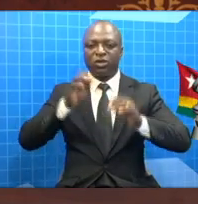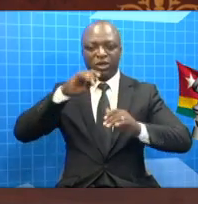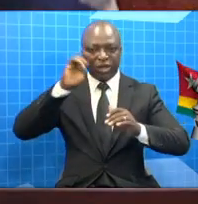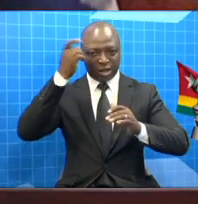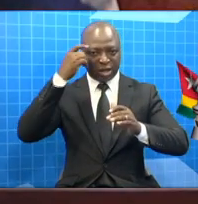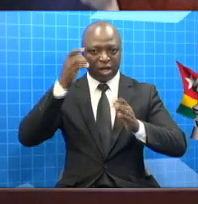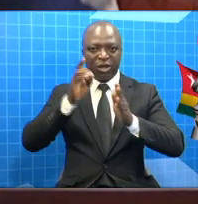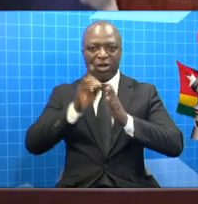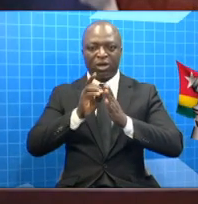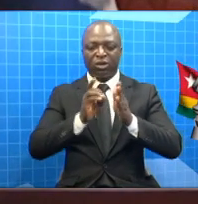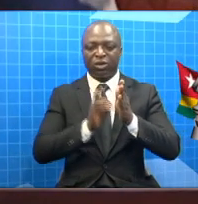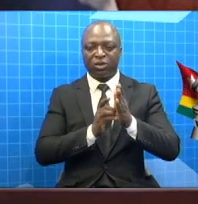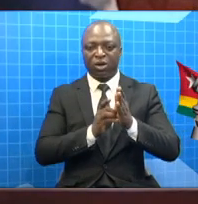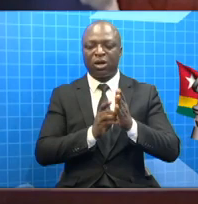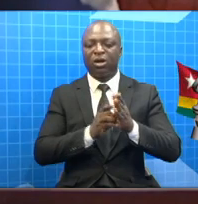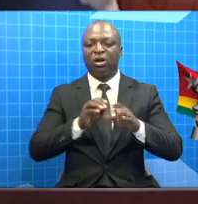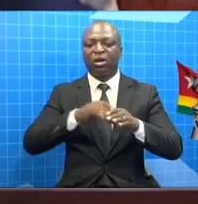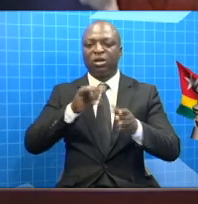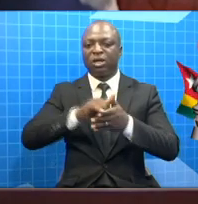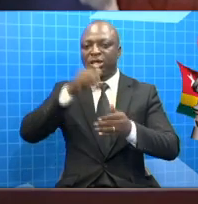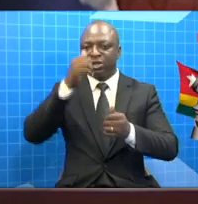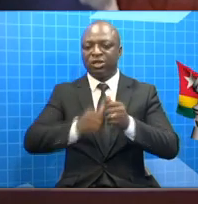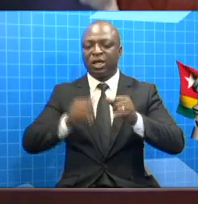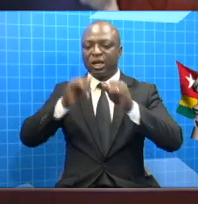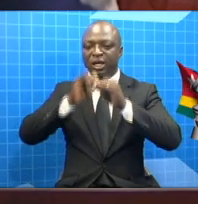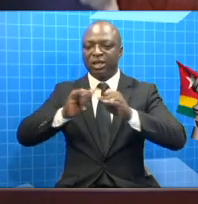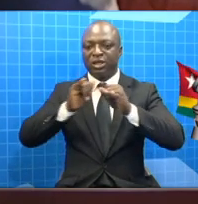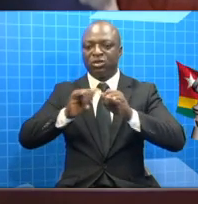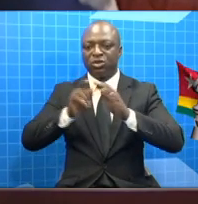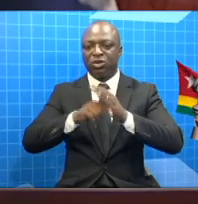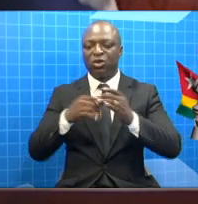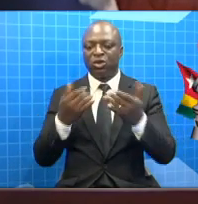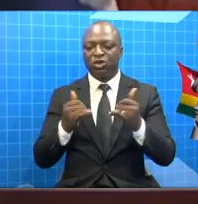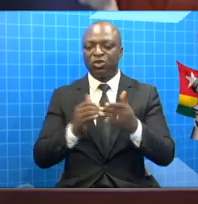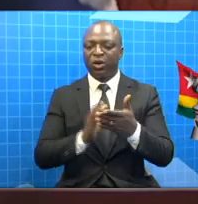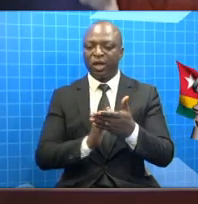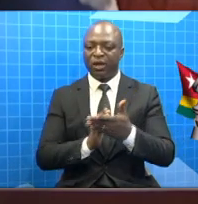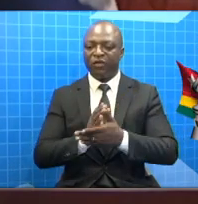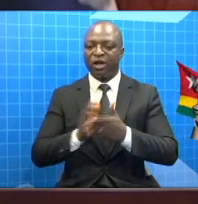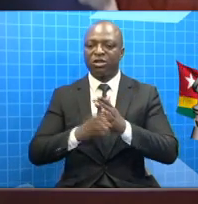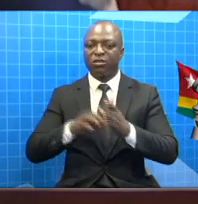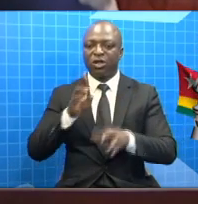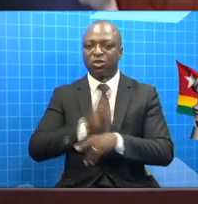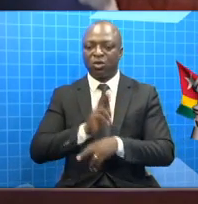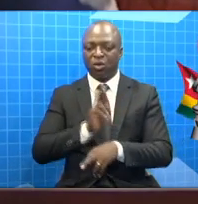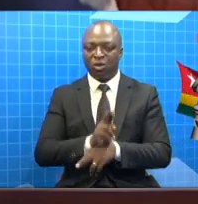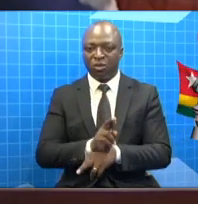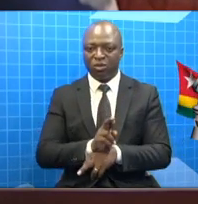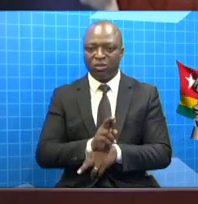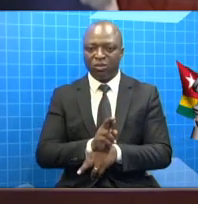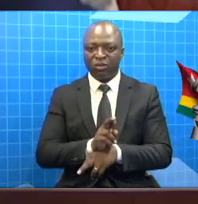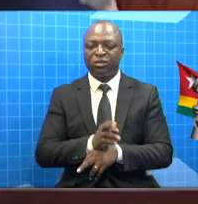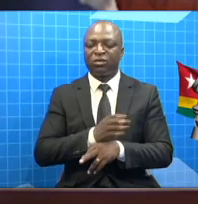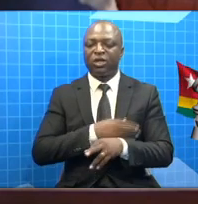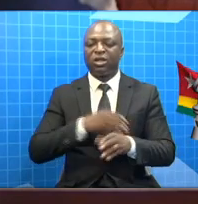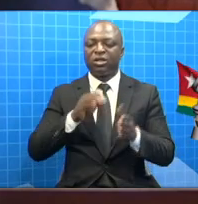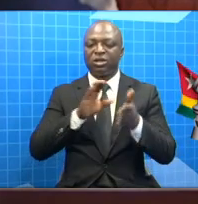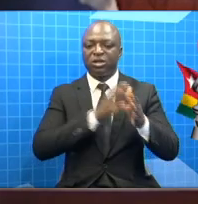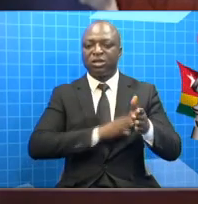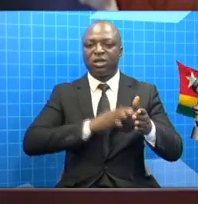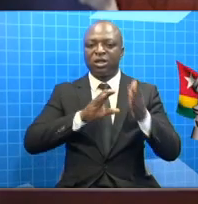droit dans lequel chaque institution joue efficacement son rôle et chaque